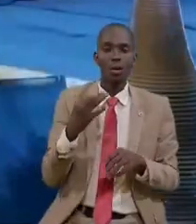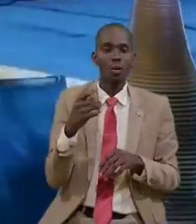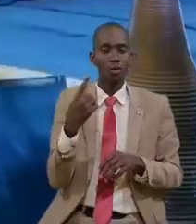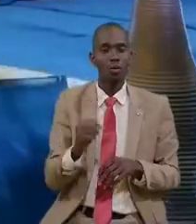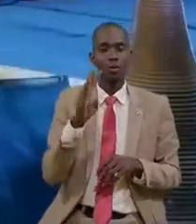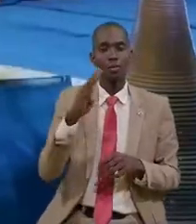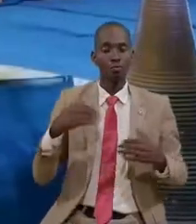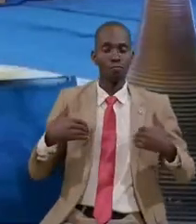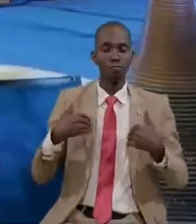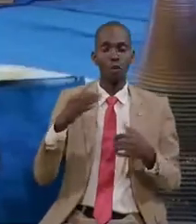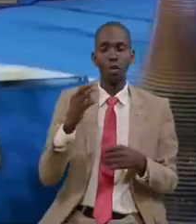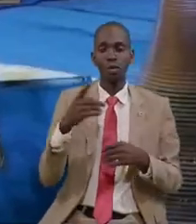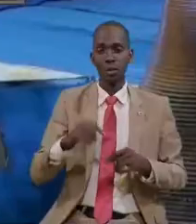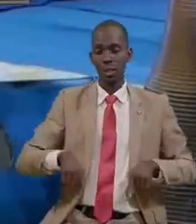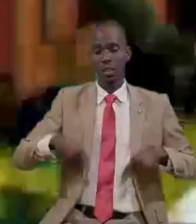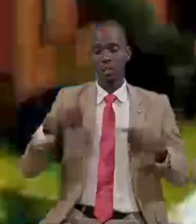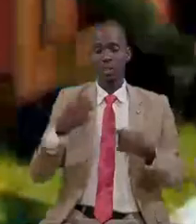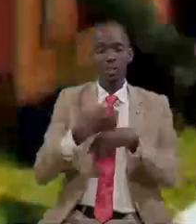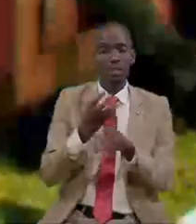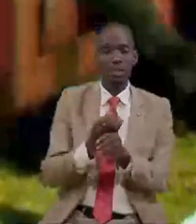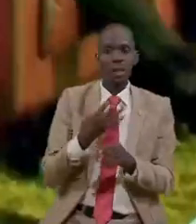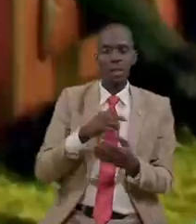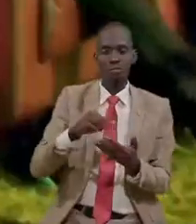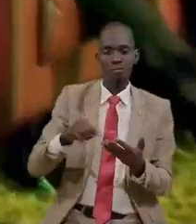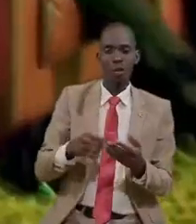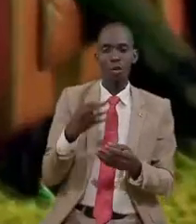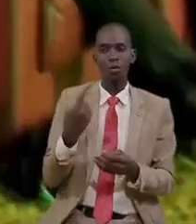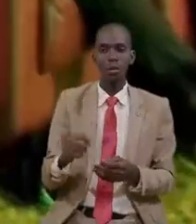et au milieu des vieillards, un agneau